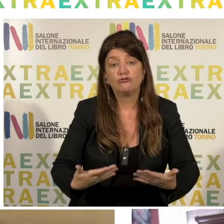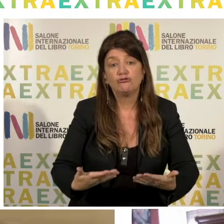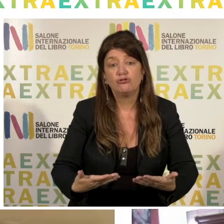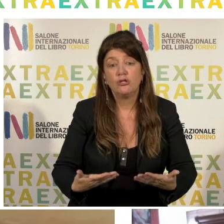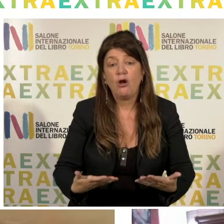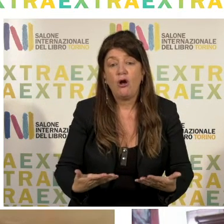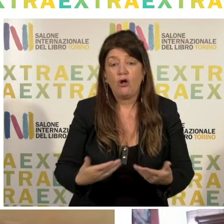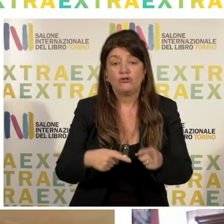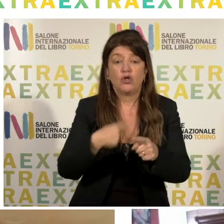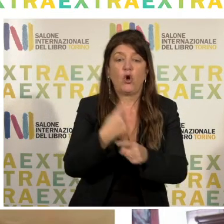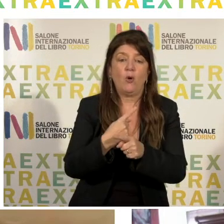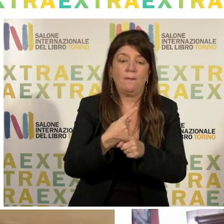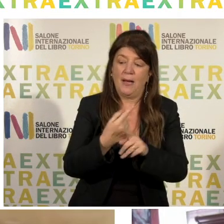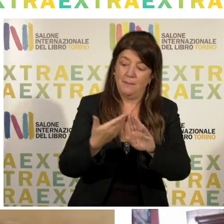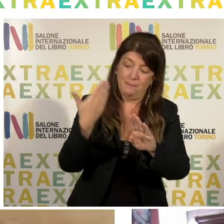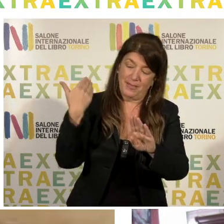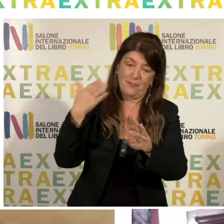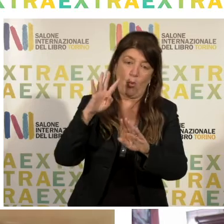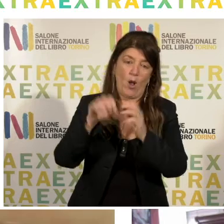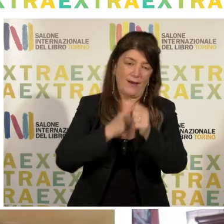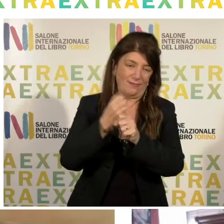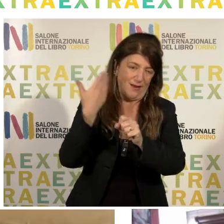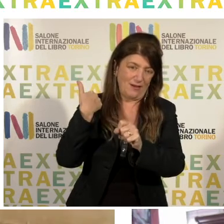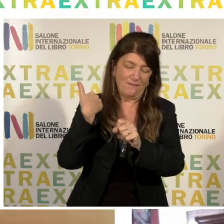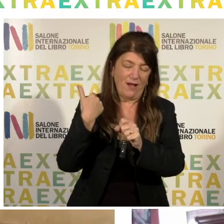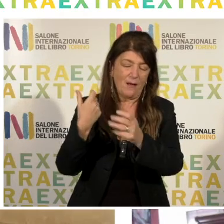Oggi, come prima,